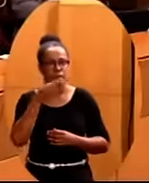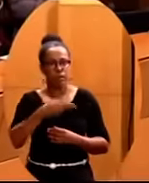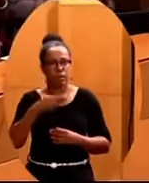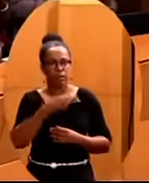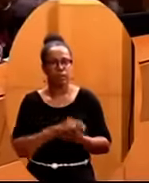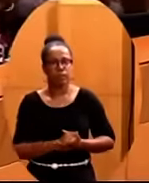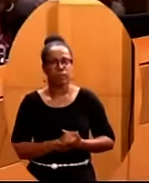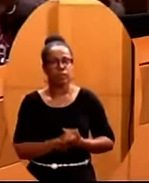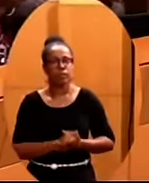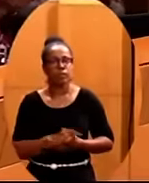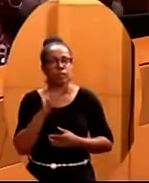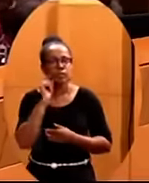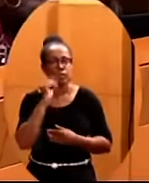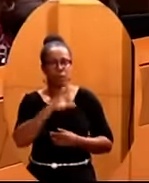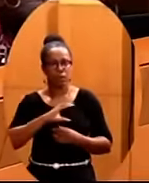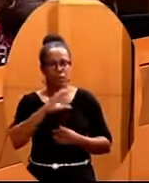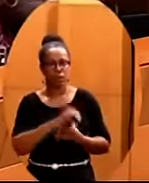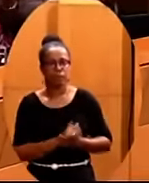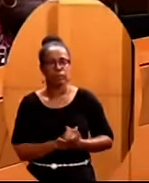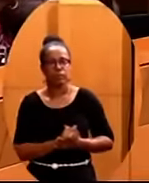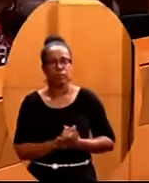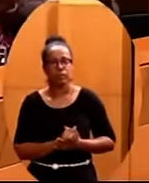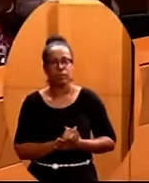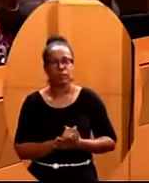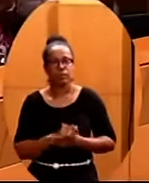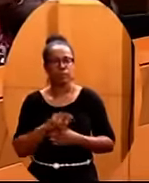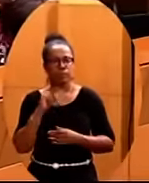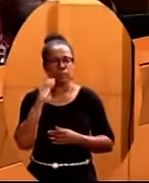out Fran